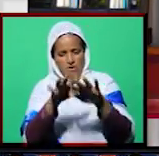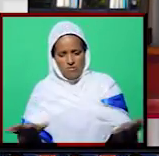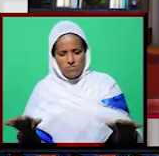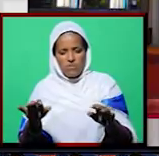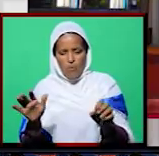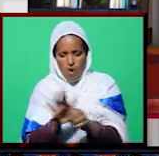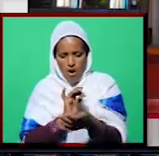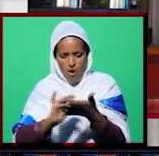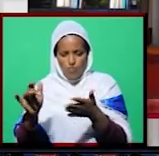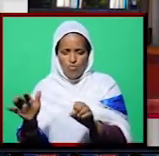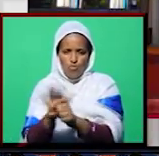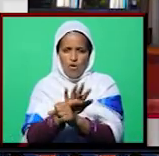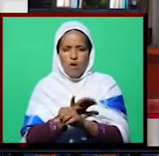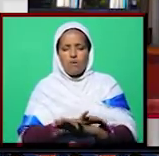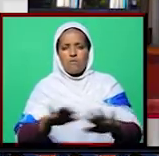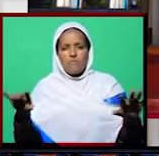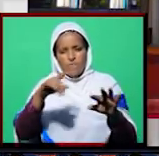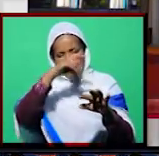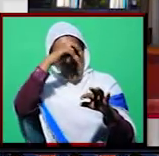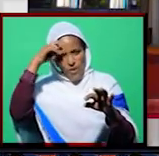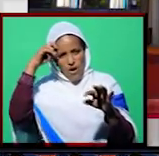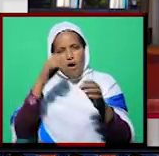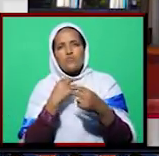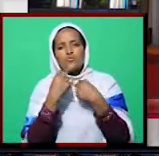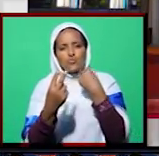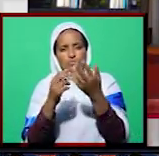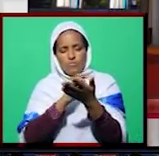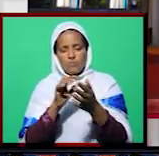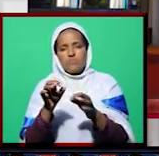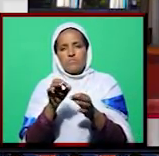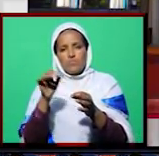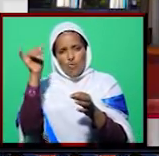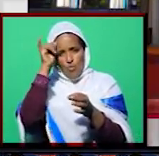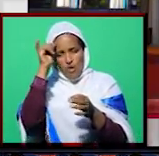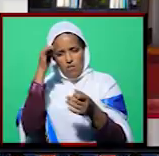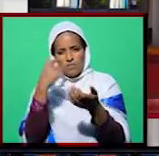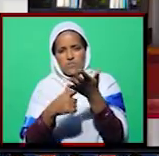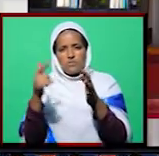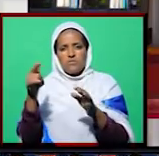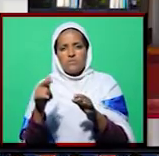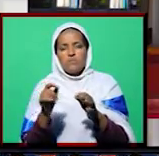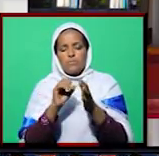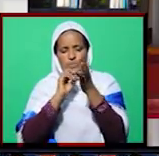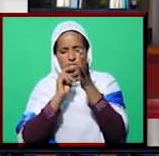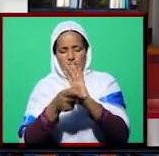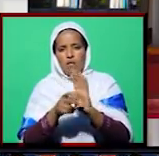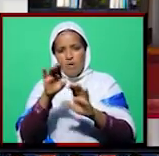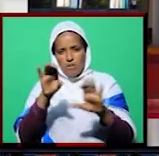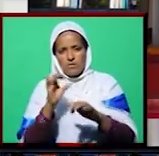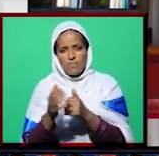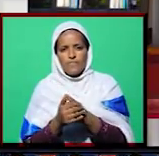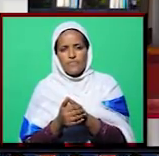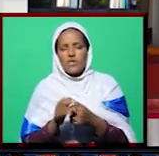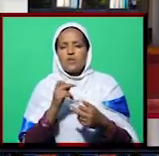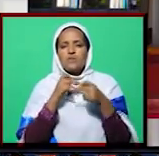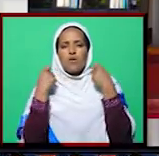ተራራው ዝቅ ይበል፣ ጎርጓዳው ይሙላ ይያለ በበረሃ ይጮህ የነበረ መጥምቀ መለኮት ቅዱስ ዮሐንስ በማህይወት በብርሃን ይመሰላል